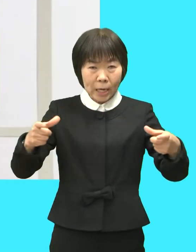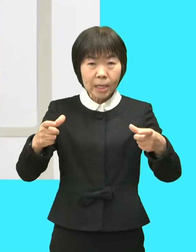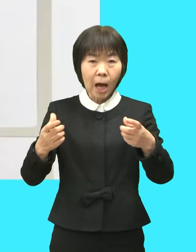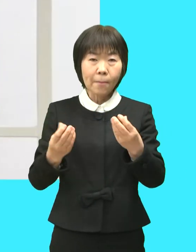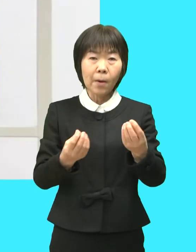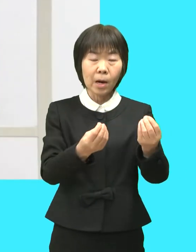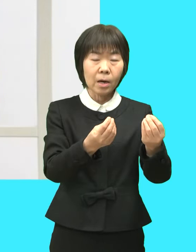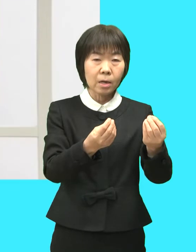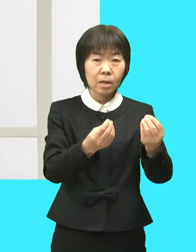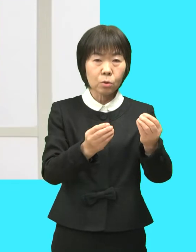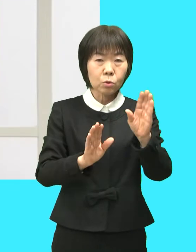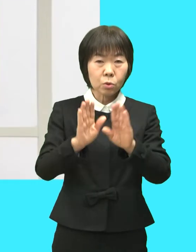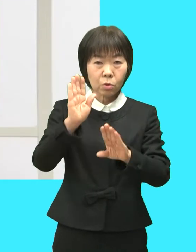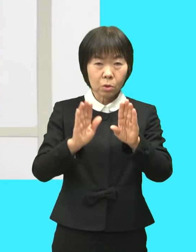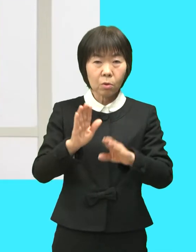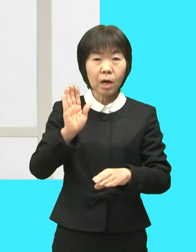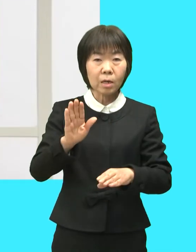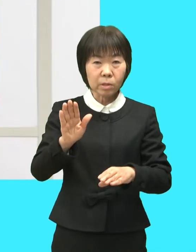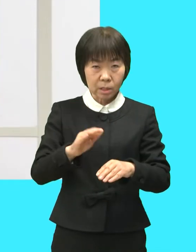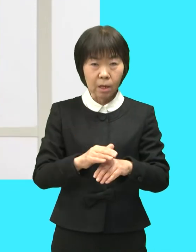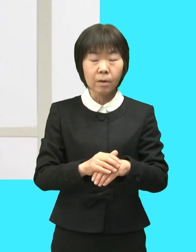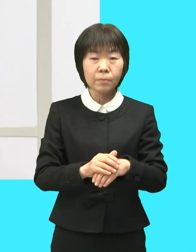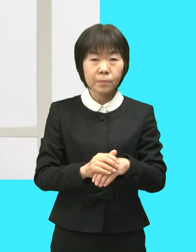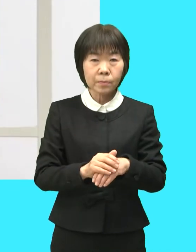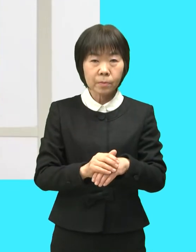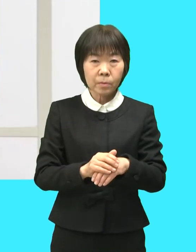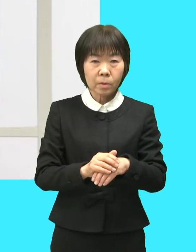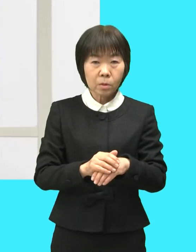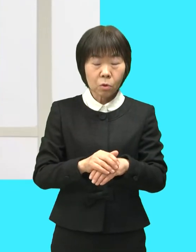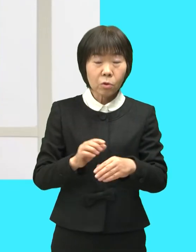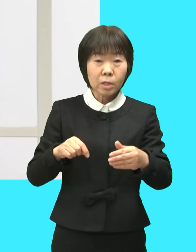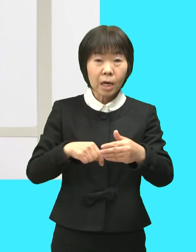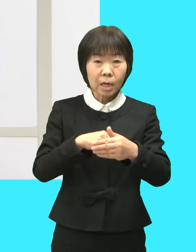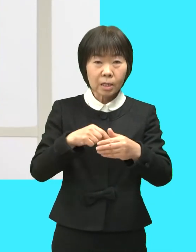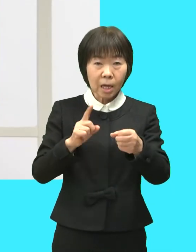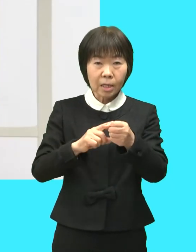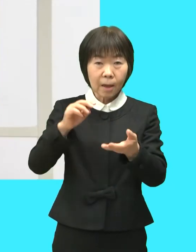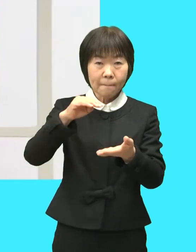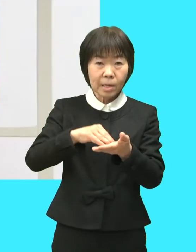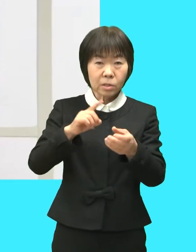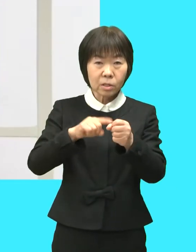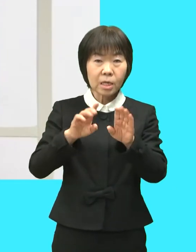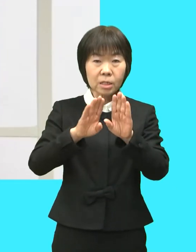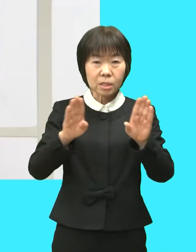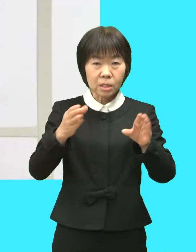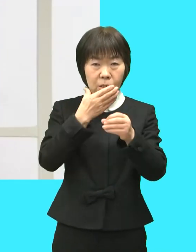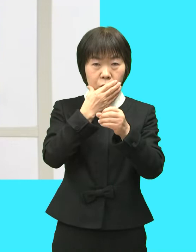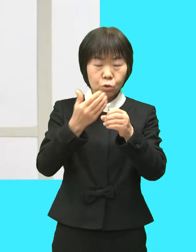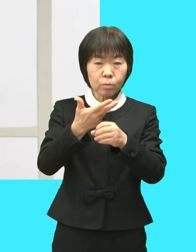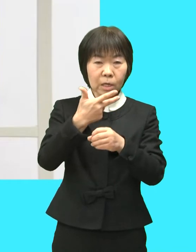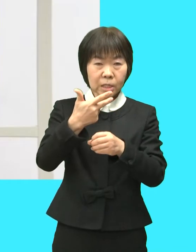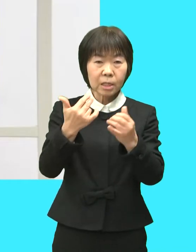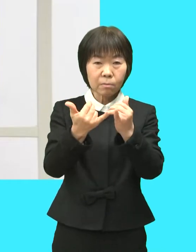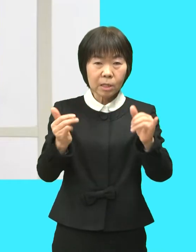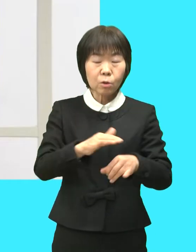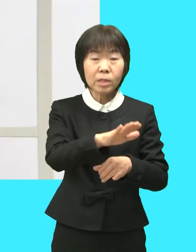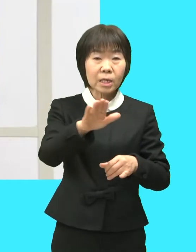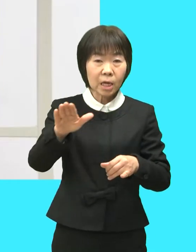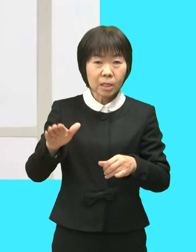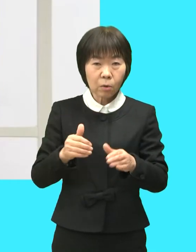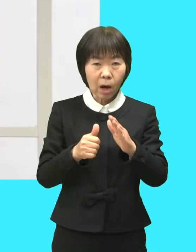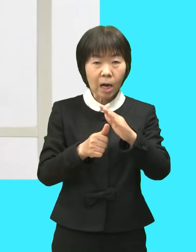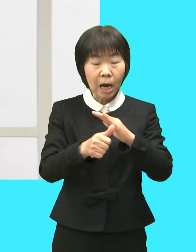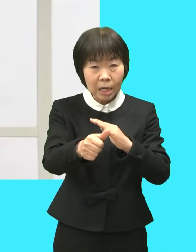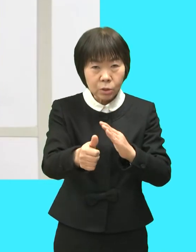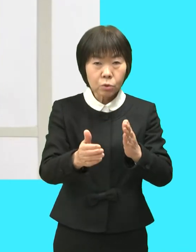くという状況になっておりました。こういう中で年末年始、福島市民の皆さんには外出